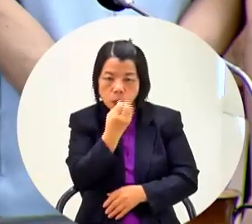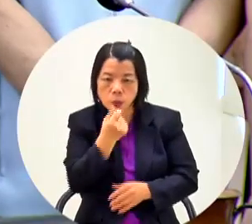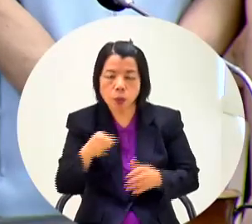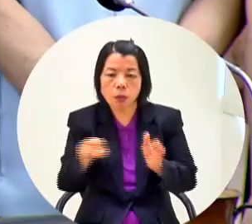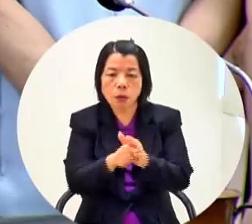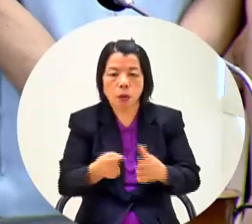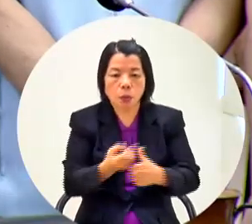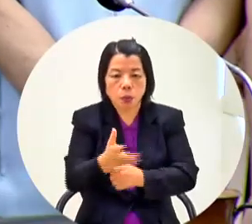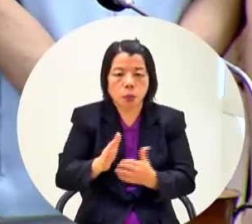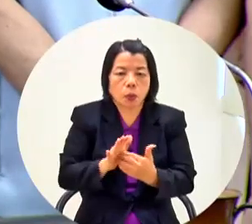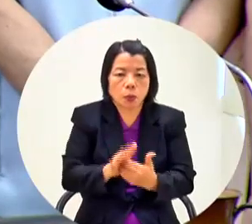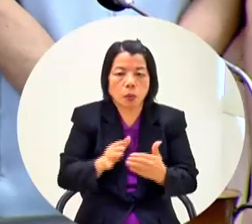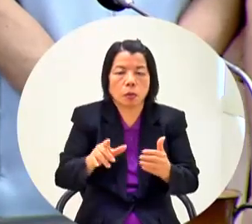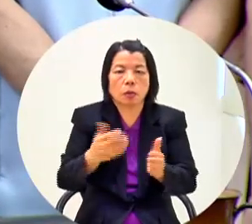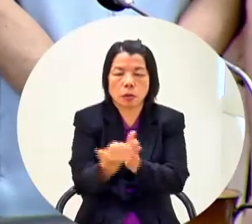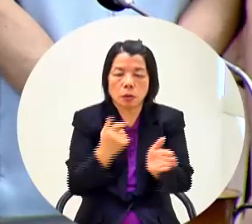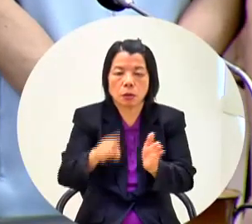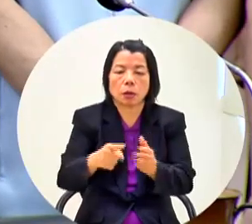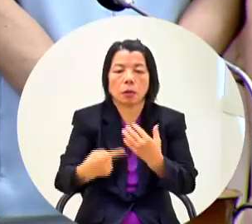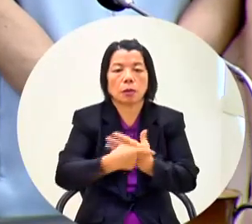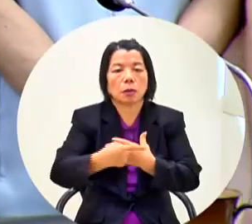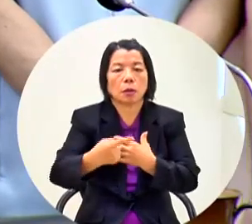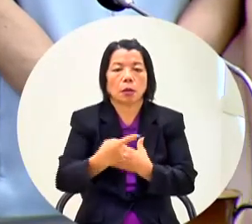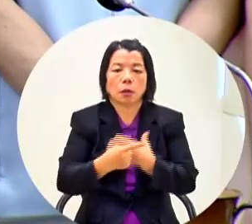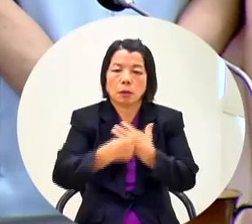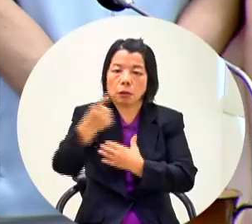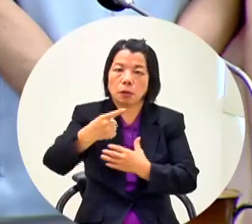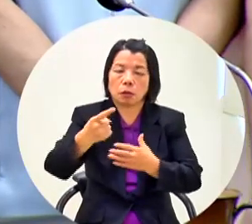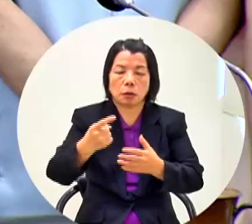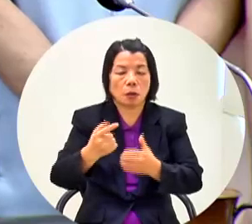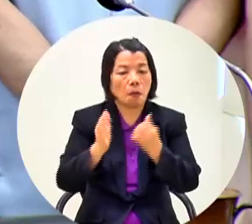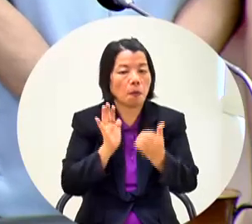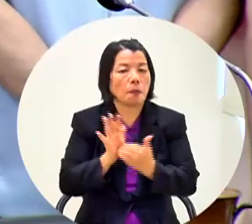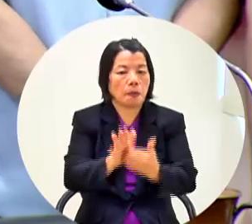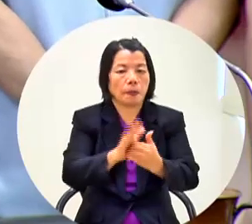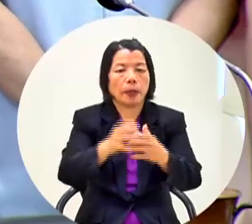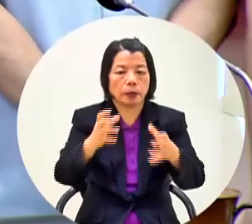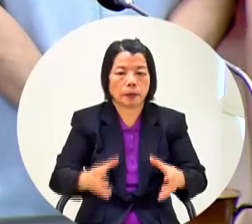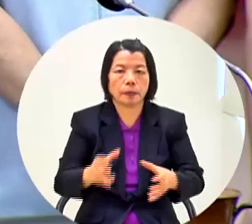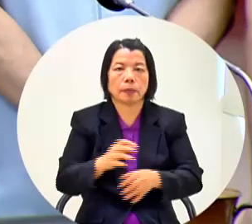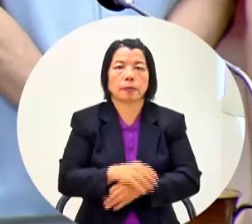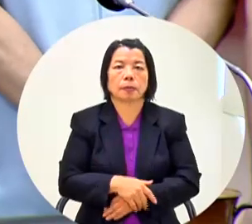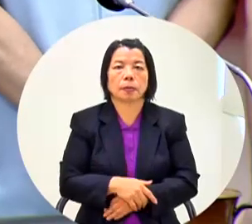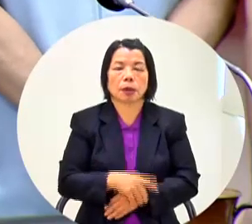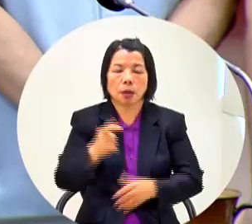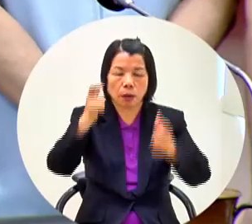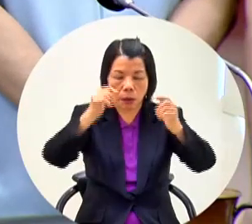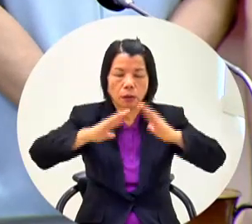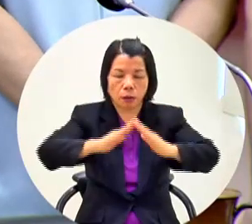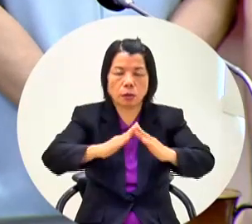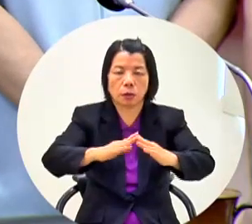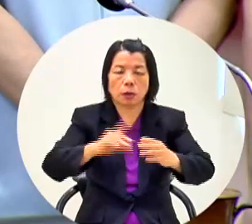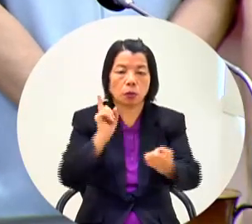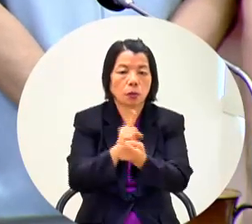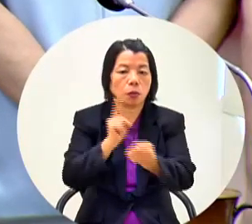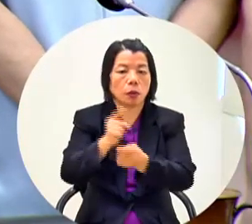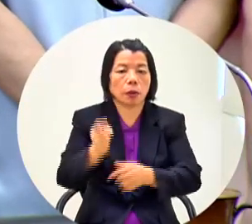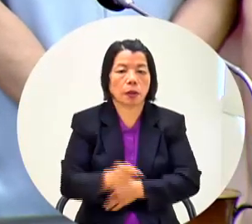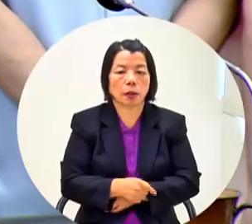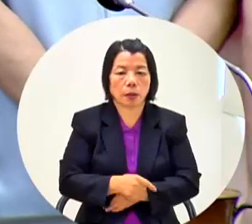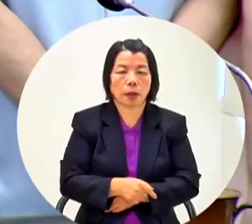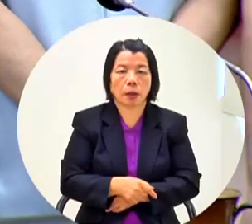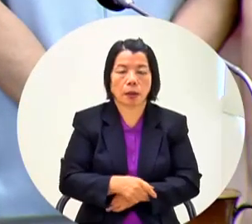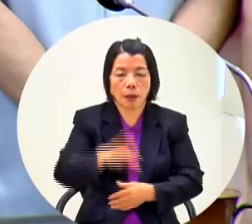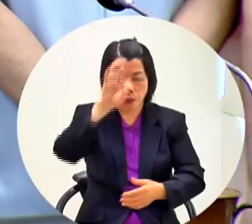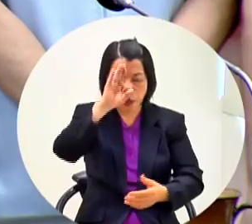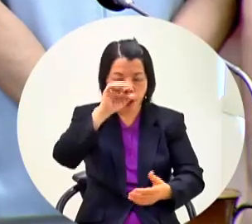时候，你是第一个做一级防疫的，所以今天我们高雄市会本土的疫情是零确诊，